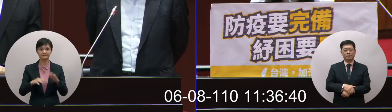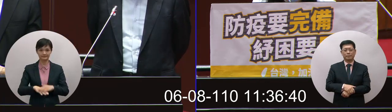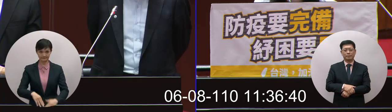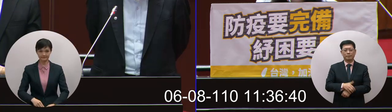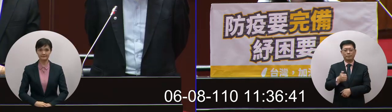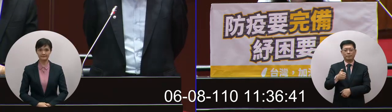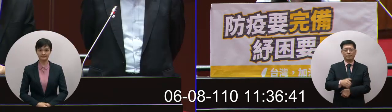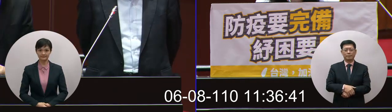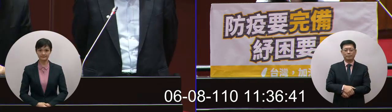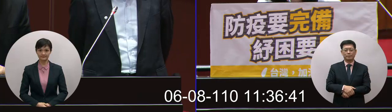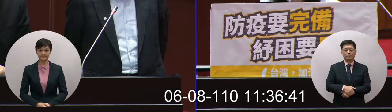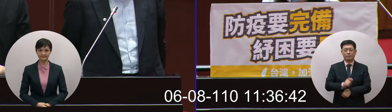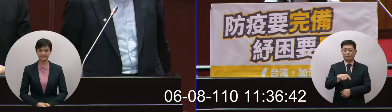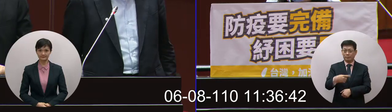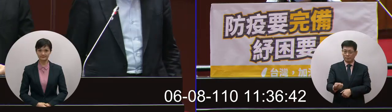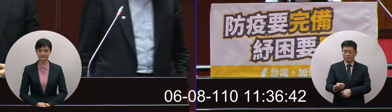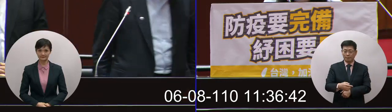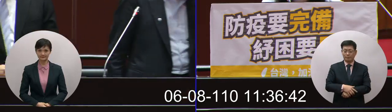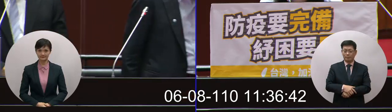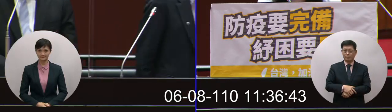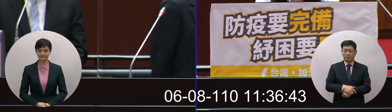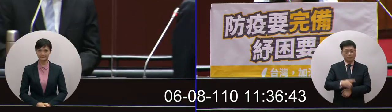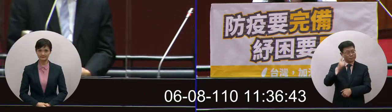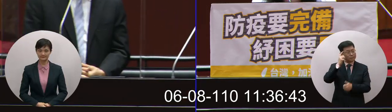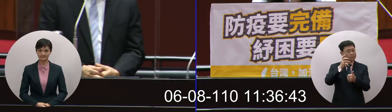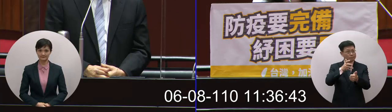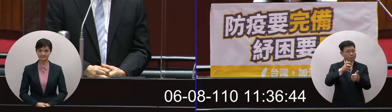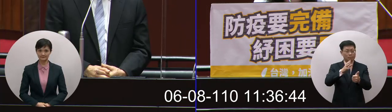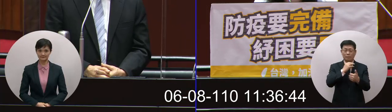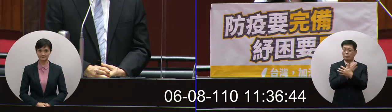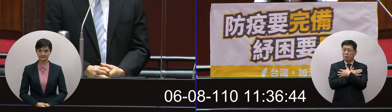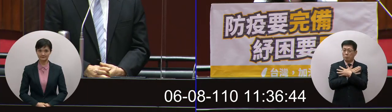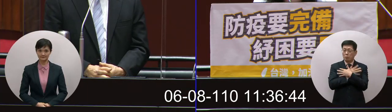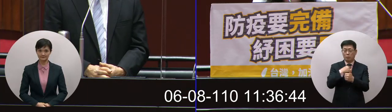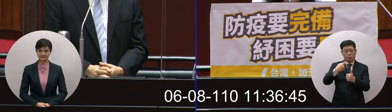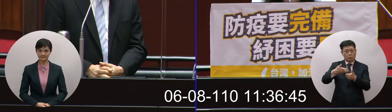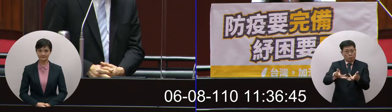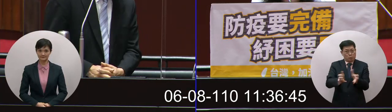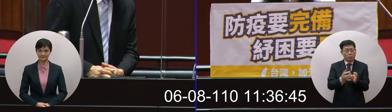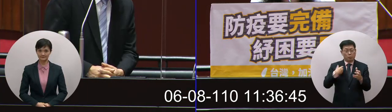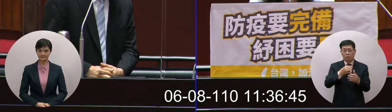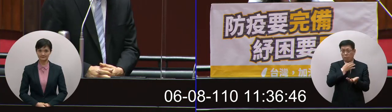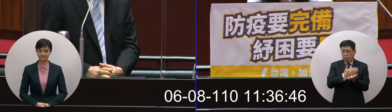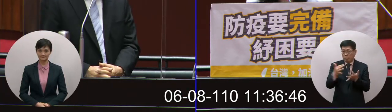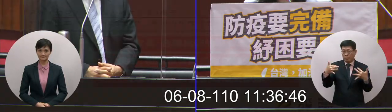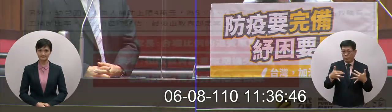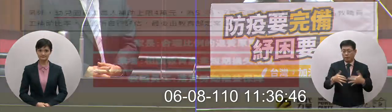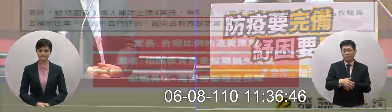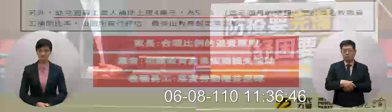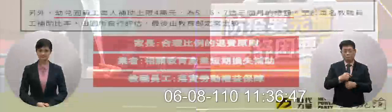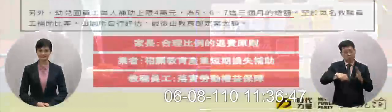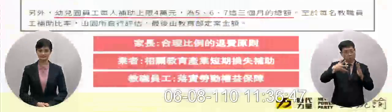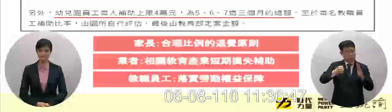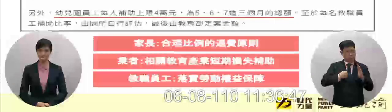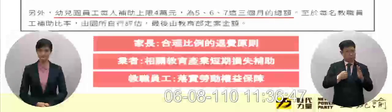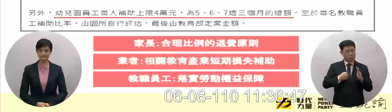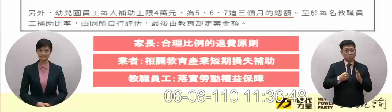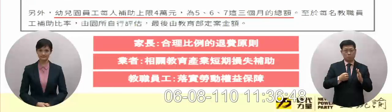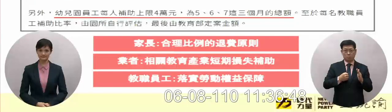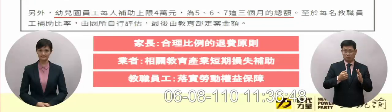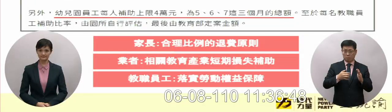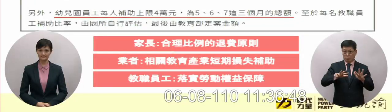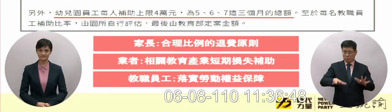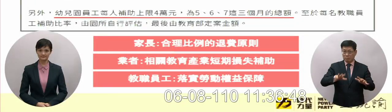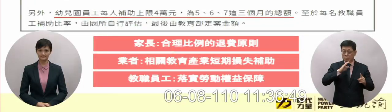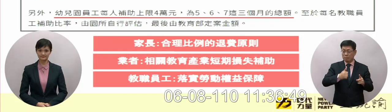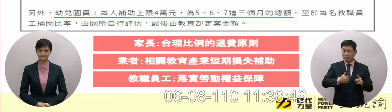谢部长。接下来下个部分是想请教是在幼儿园的教育部的相关的纾困方案，不知道院长知不知道说，您知不知道